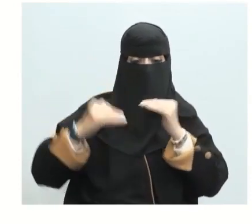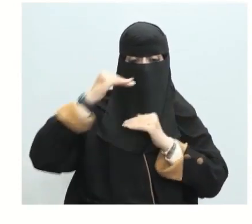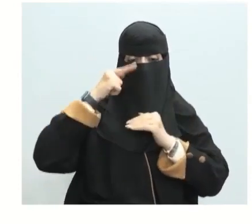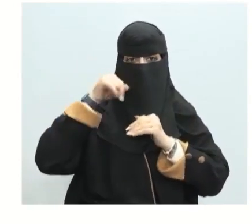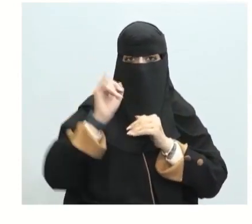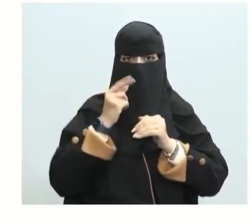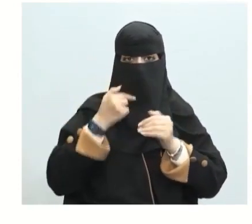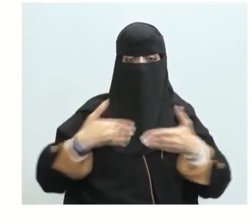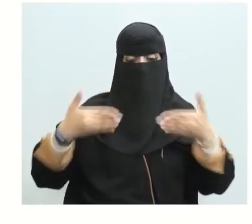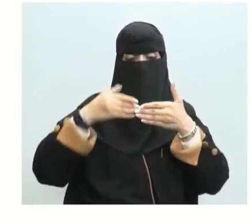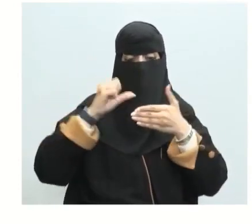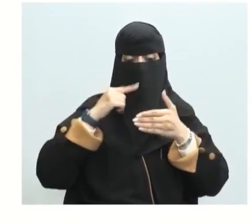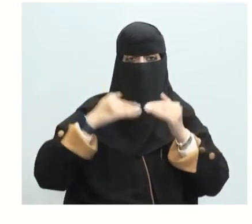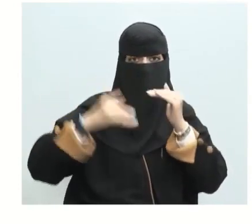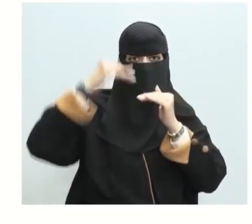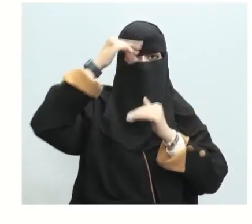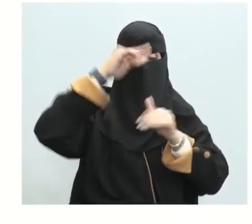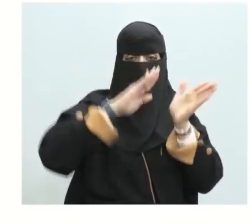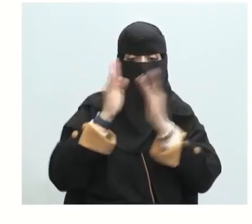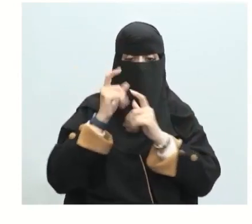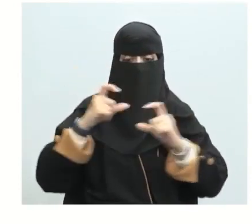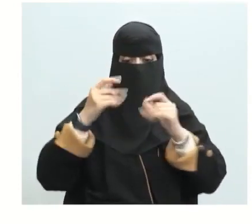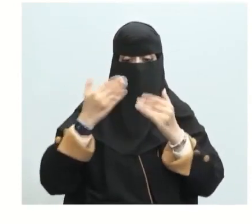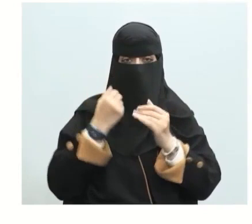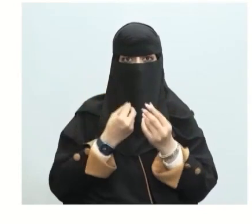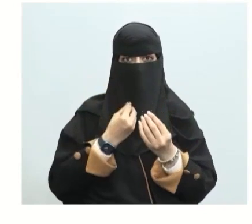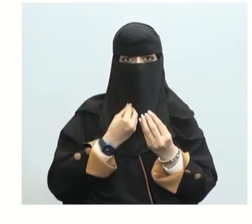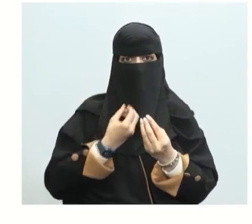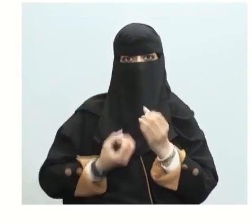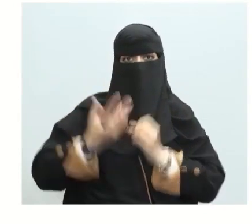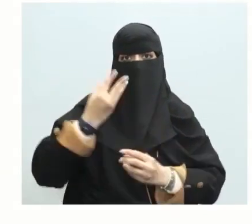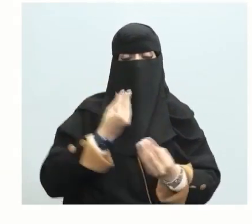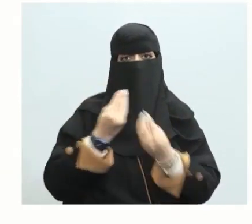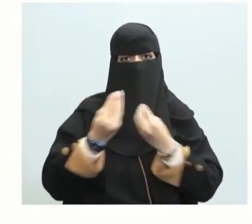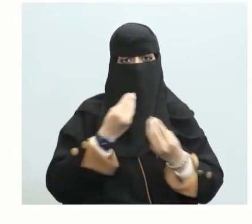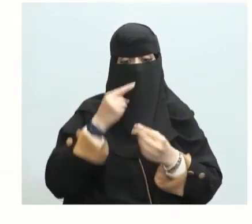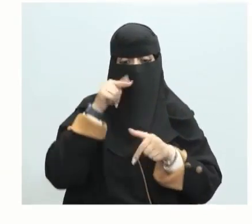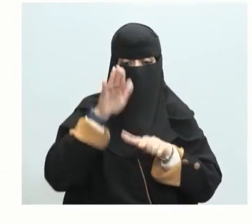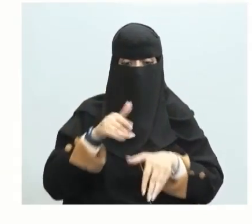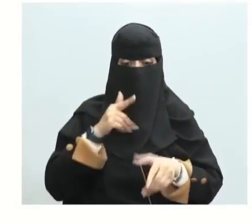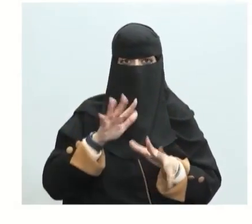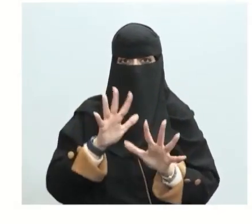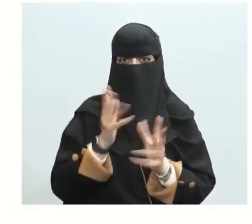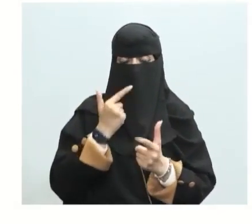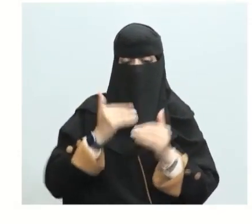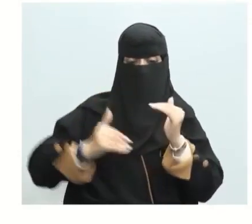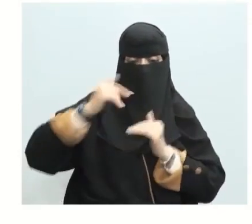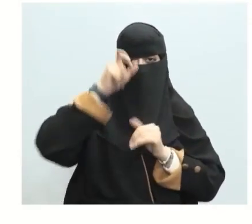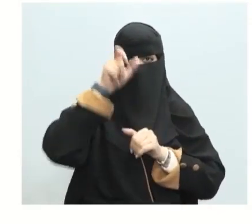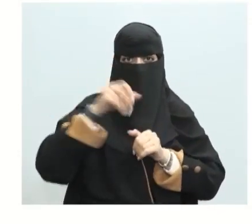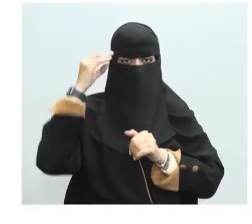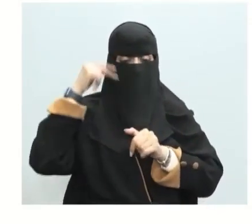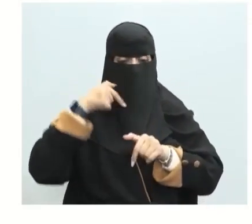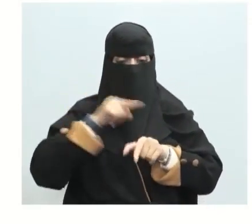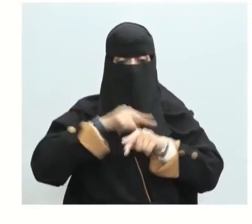منكم والذين اوتوا العلم درجات اثاره التفاعل هنا هنا سناتي وقول كم يرفع العلم اشخاصا الى رتب